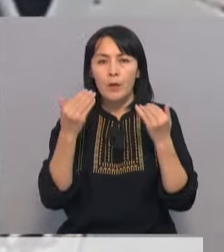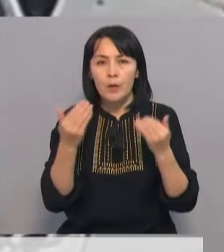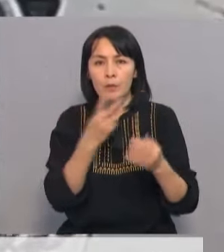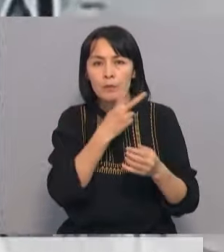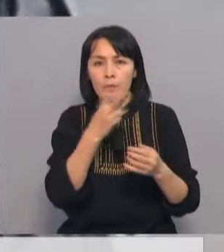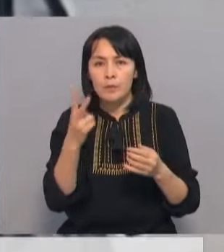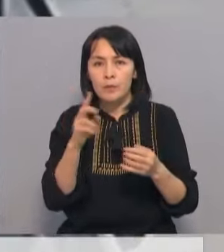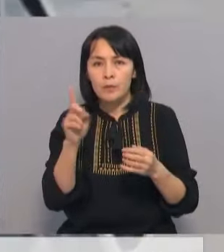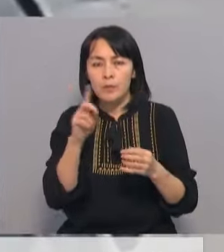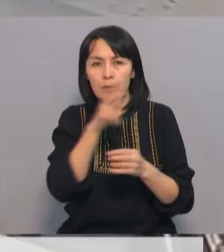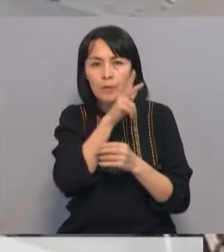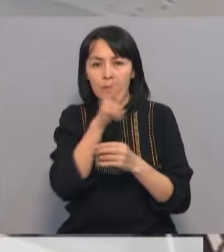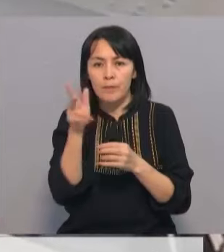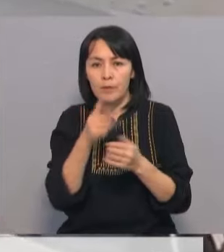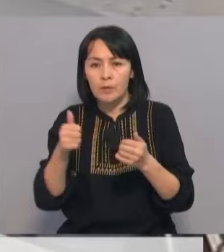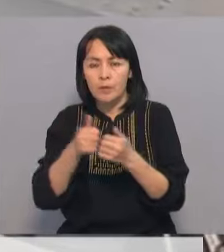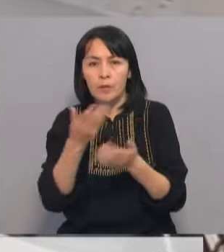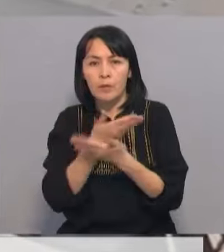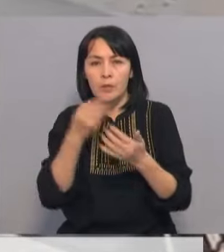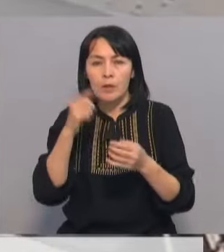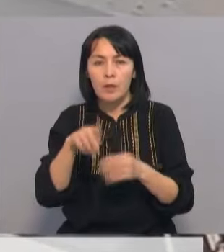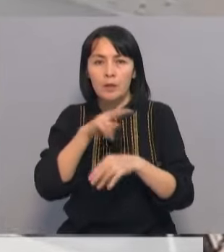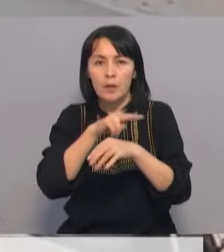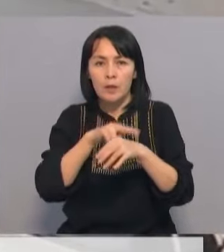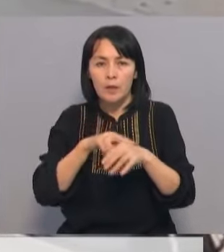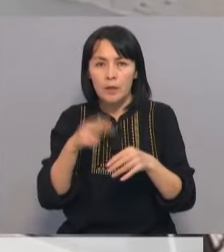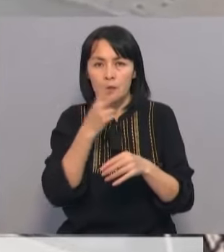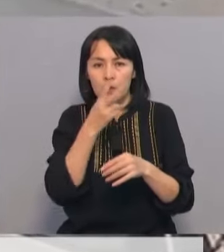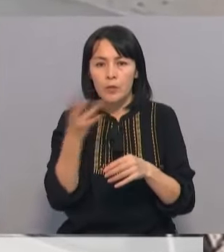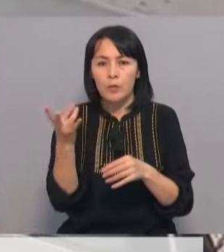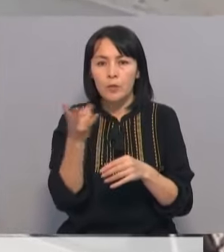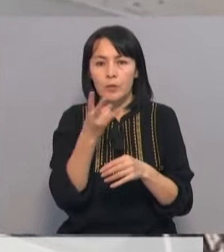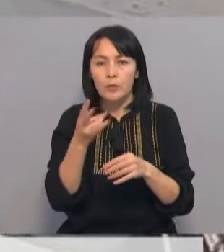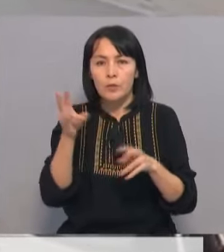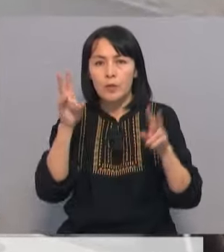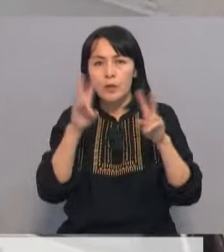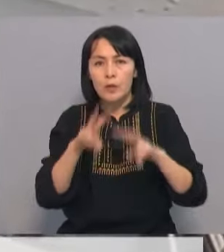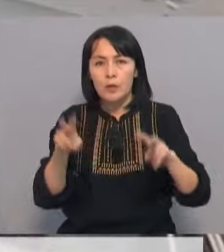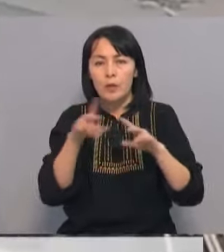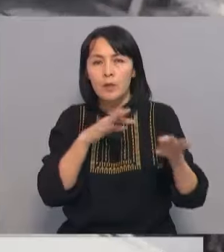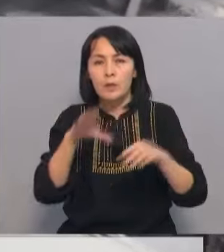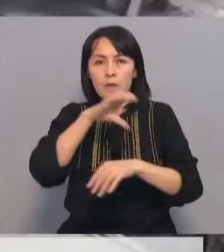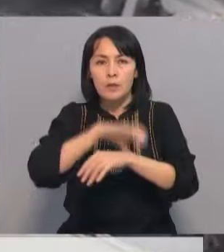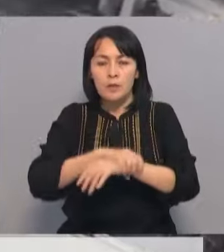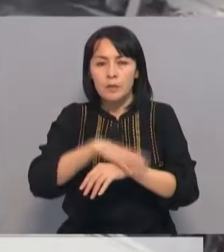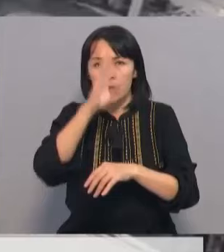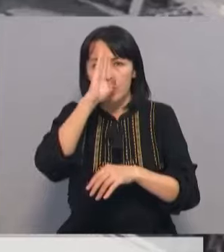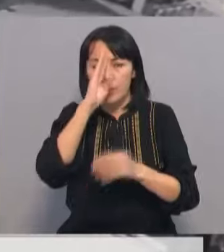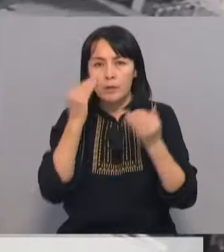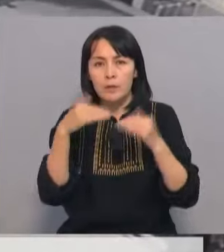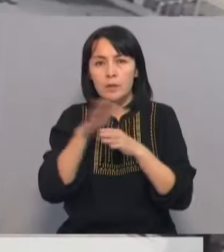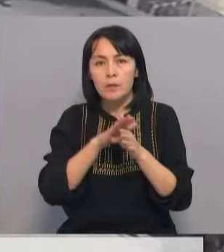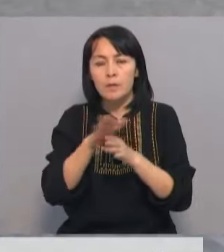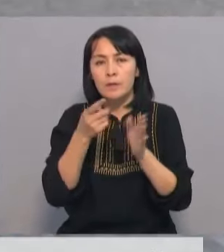убедившись, что видеокамер поблизости нет. Однако стражи порядка провели необходимые разыскные мероприятия, задержали злоумышленников.